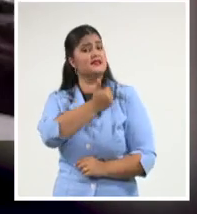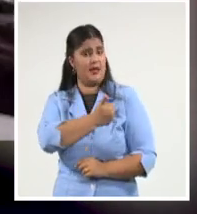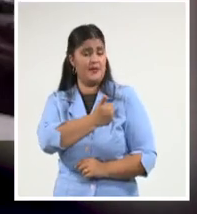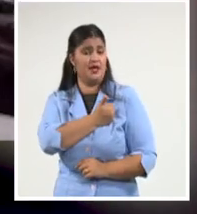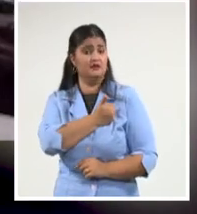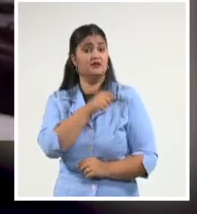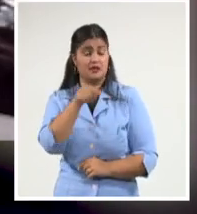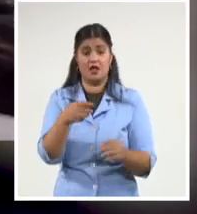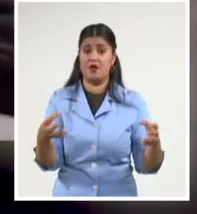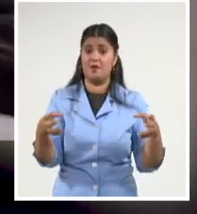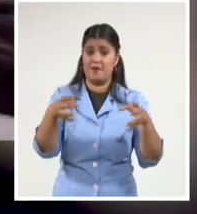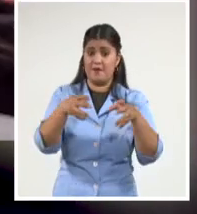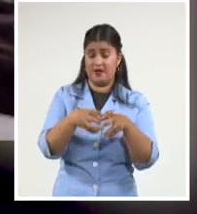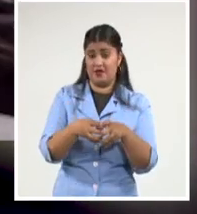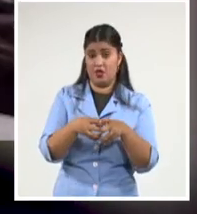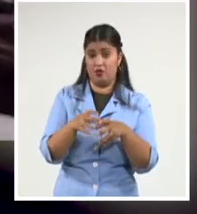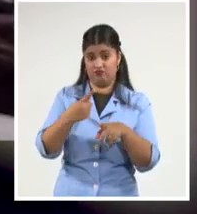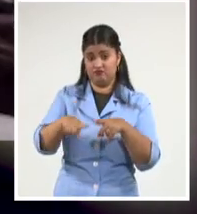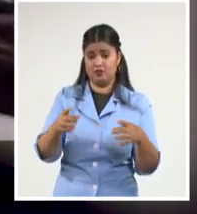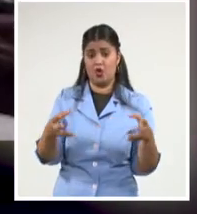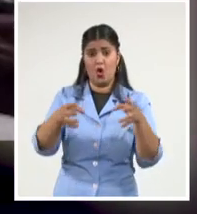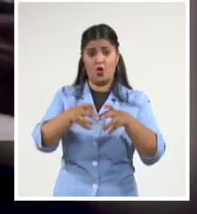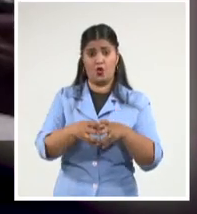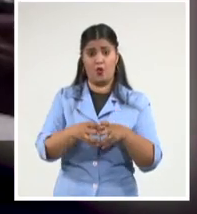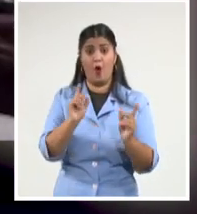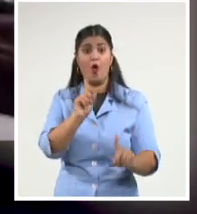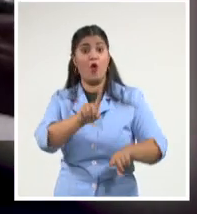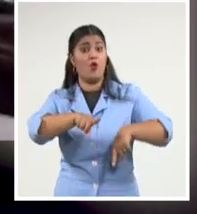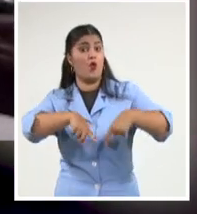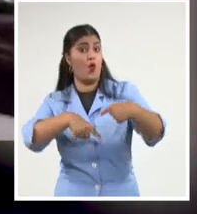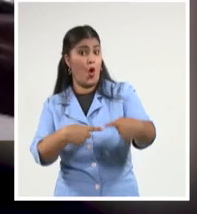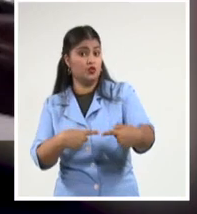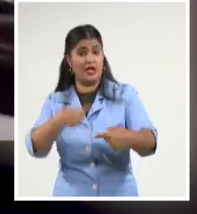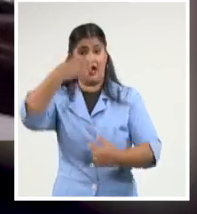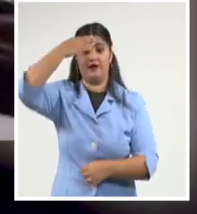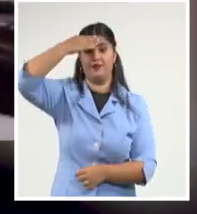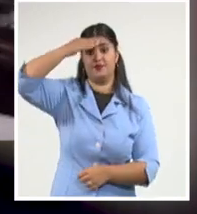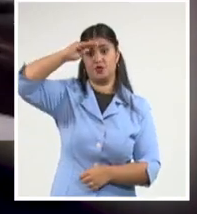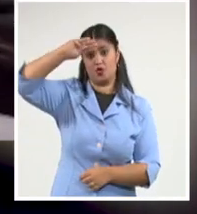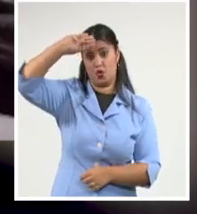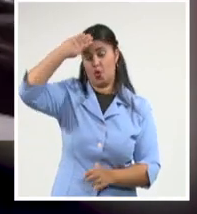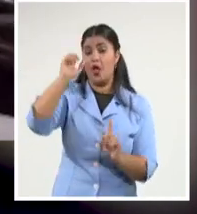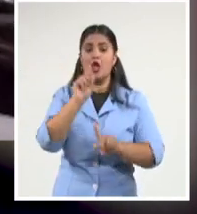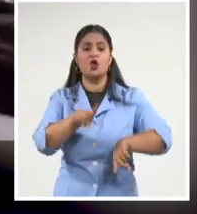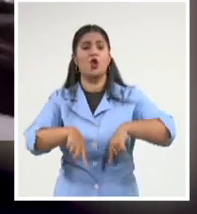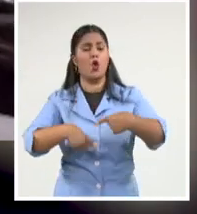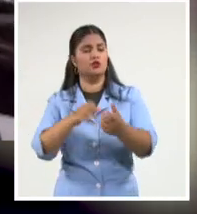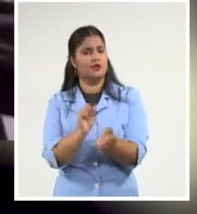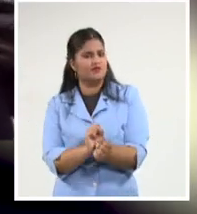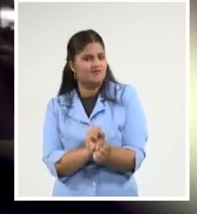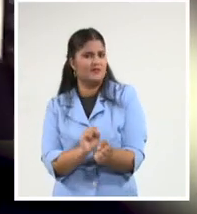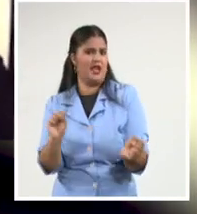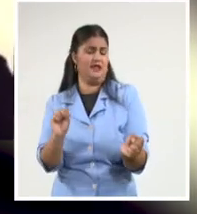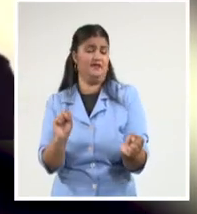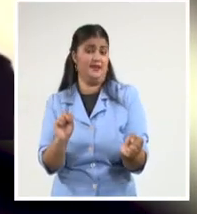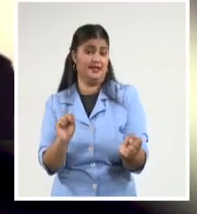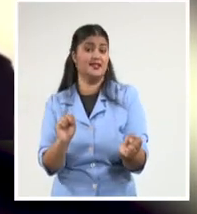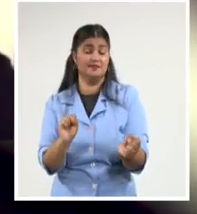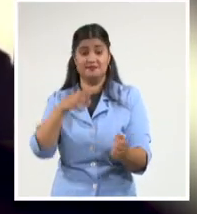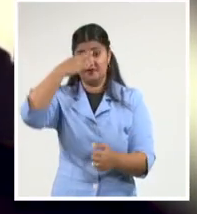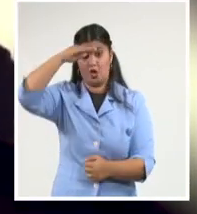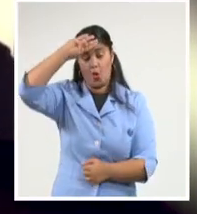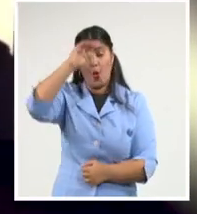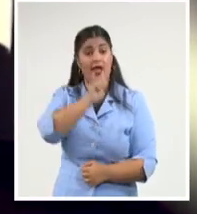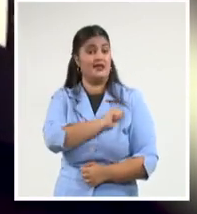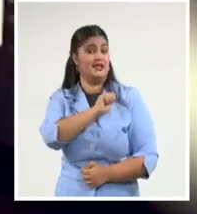κυβέρνησης, βρέθηκαν δεκάδες που αψήφισαν τη γραμμή του κόμματός τους και είπαν όχι στην έκφραση αλληλεγγύης στους διαδηλωτές ενάντια στην νόμιμη κυβέρνηση της